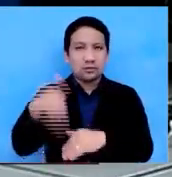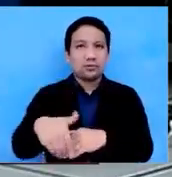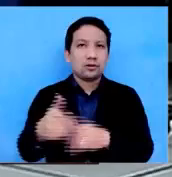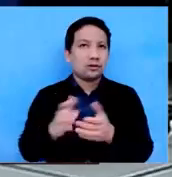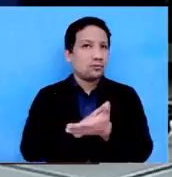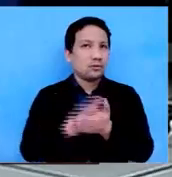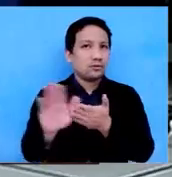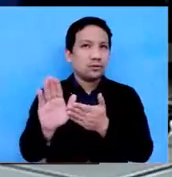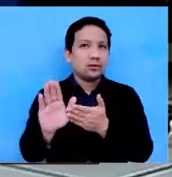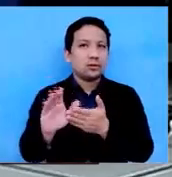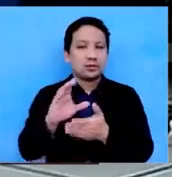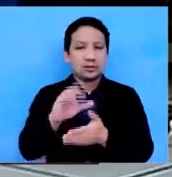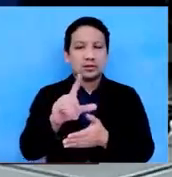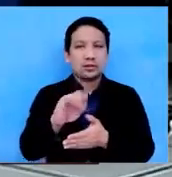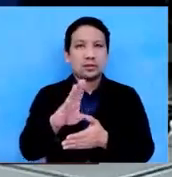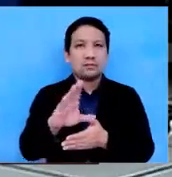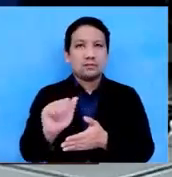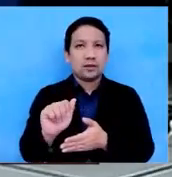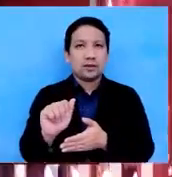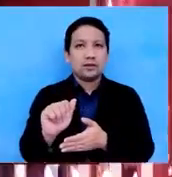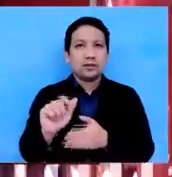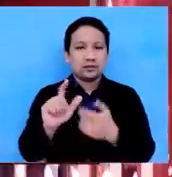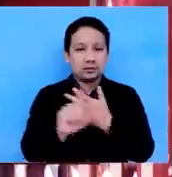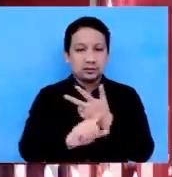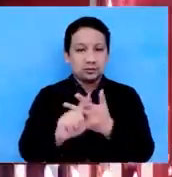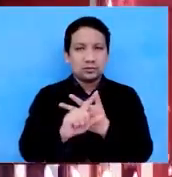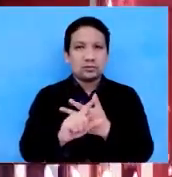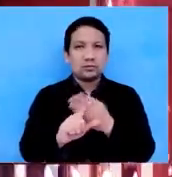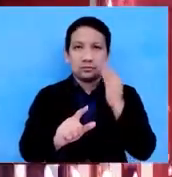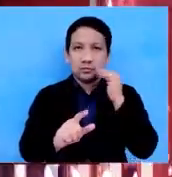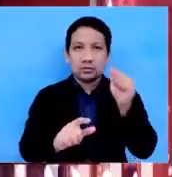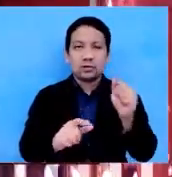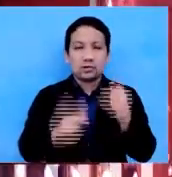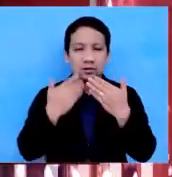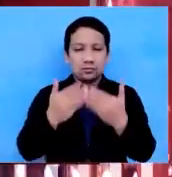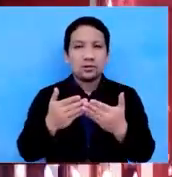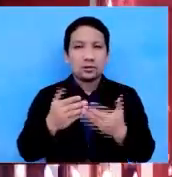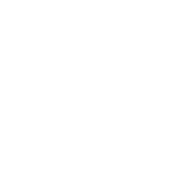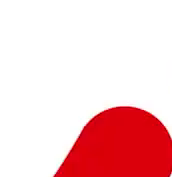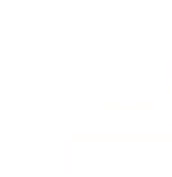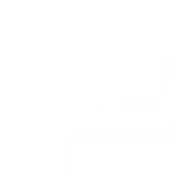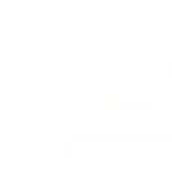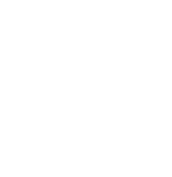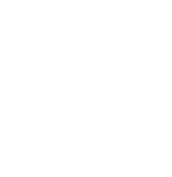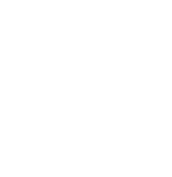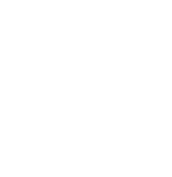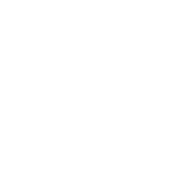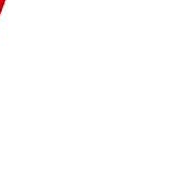sa Calamba, Laguna. Bok, mean? Alright, maraming salamat sa iyong report, Marty Bautista.